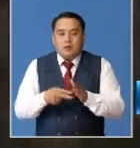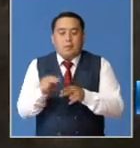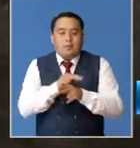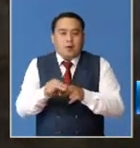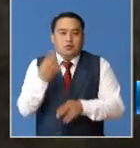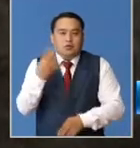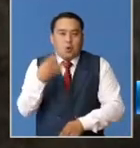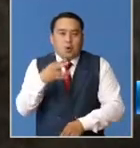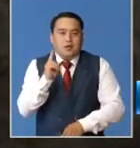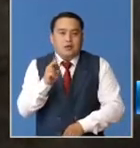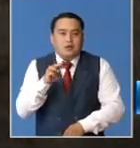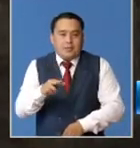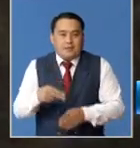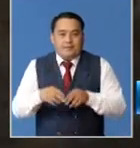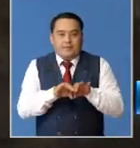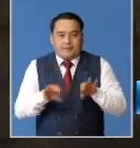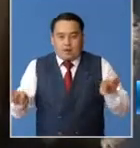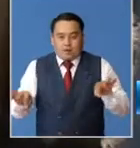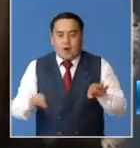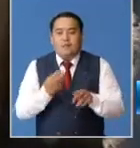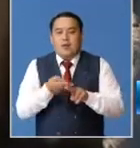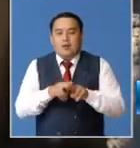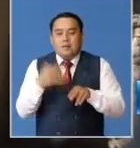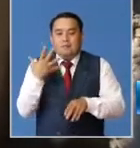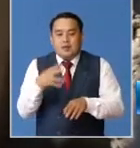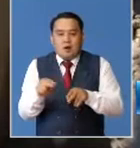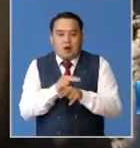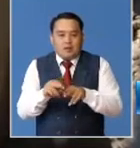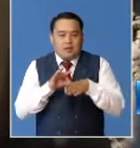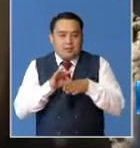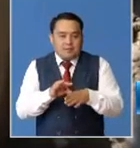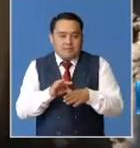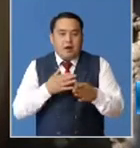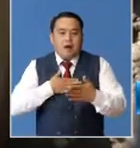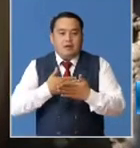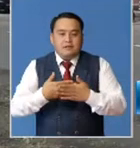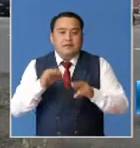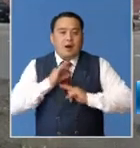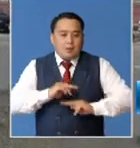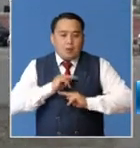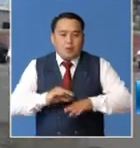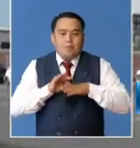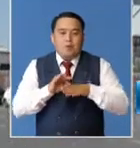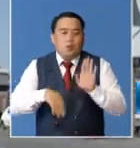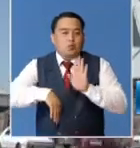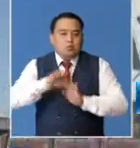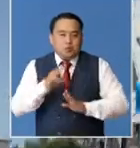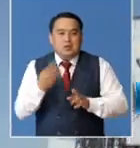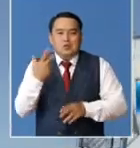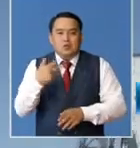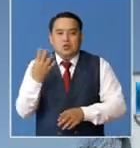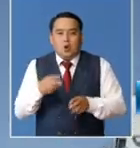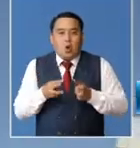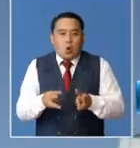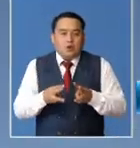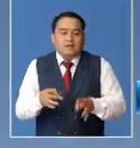около 40 километров тепловых сетей. Из них порядка 5 уже отремонтировано. Активно работы ведутся и по модернизации 34